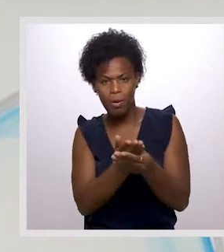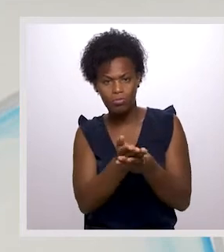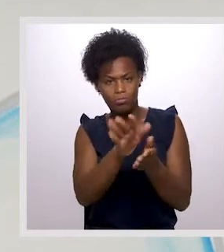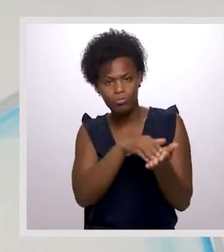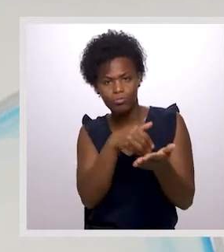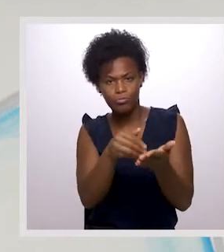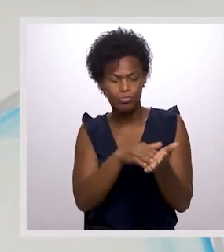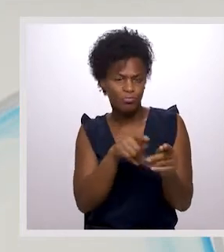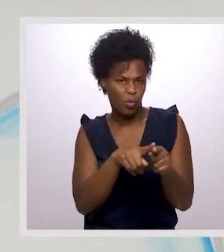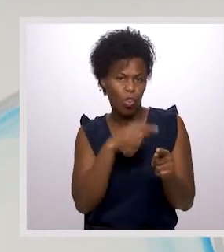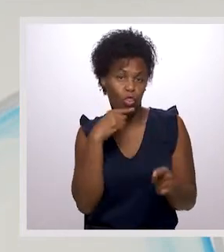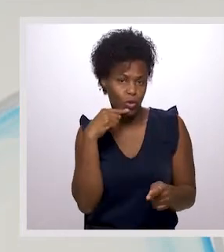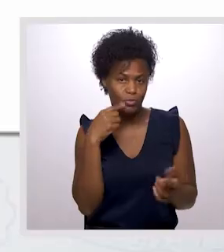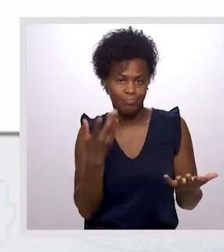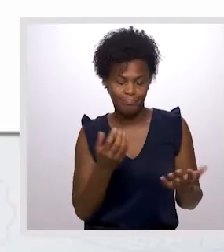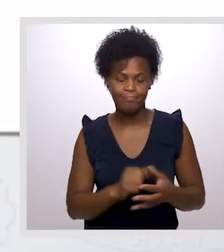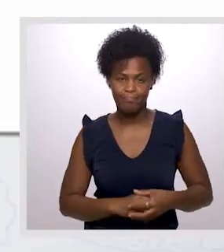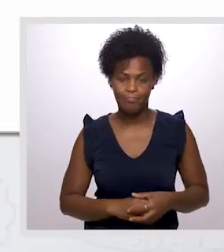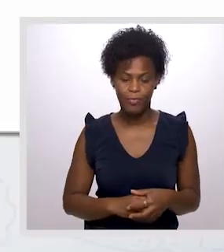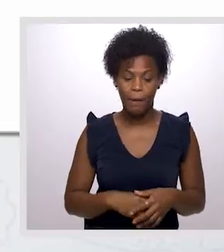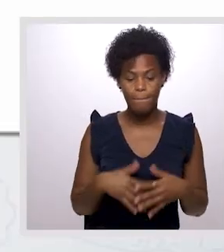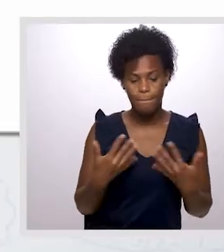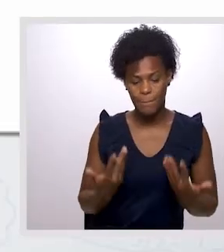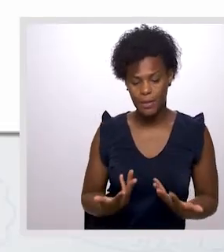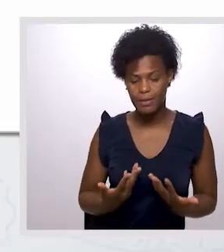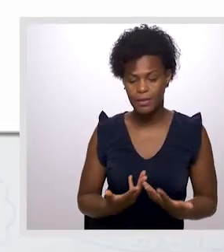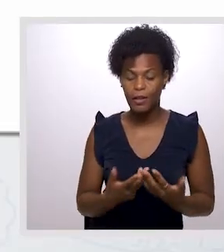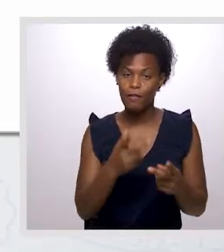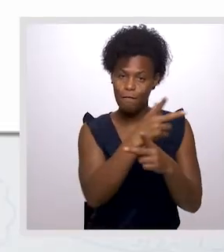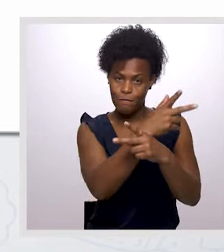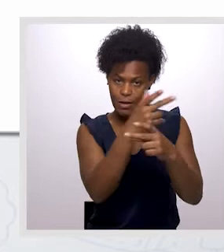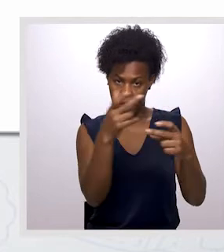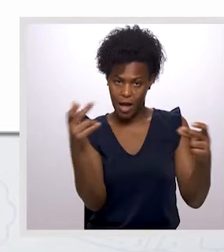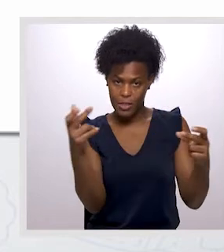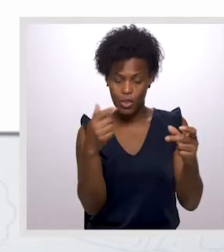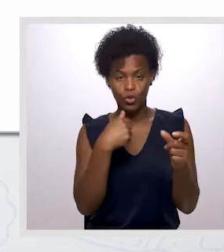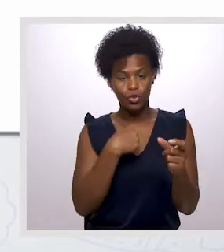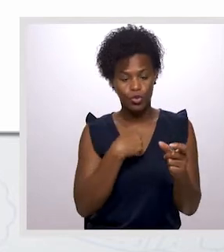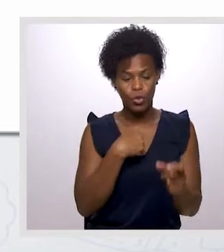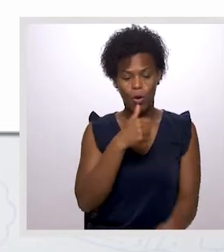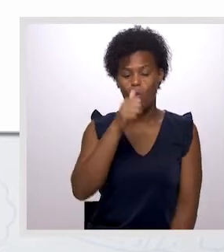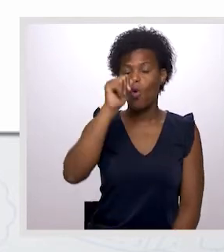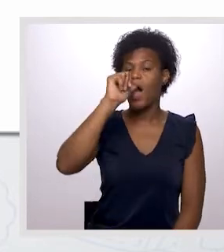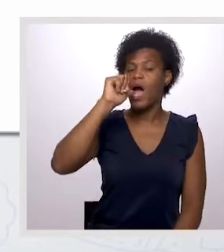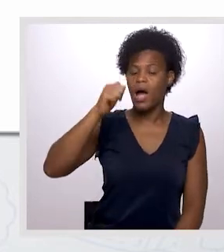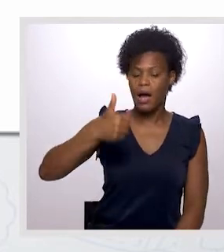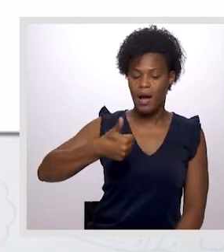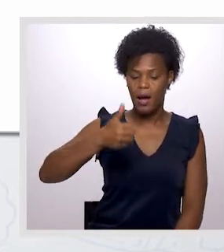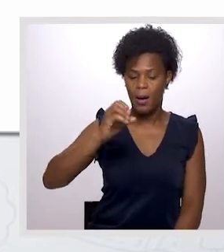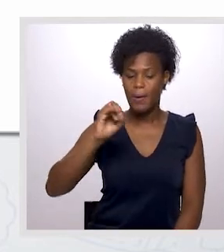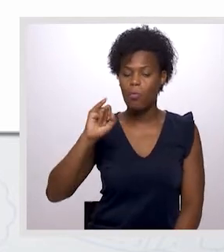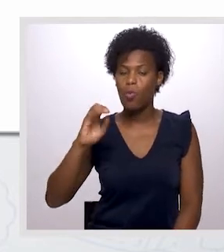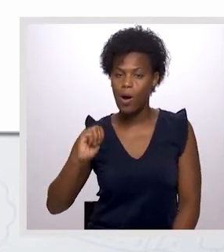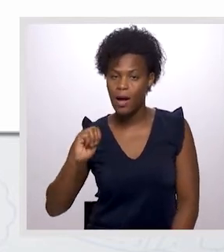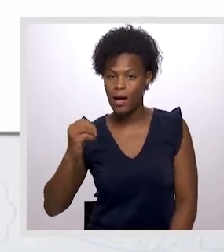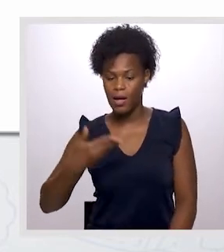D'accord? Alors, prenons la phrase « Je bois du lait ». Est-ce